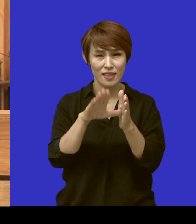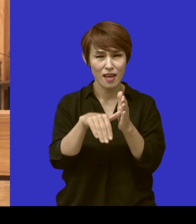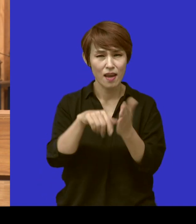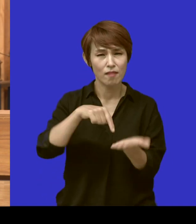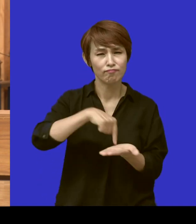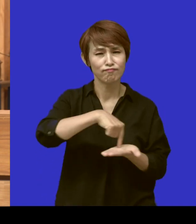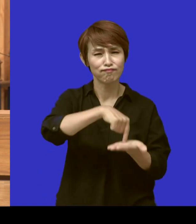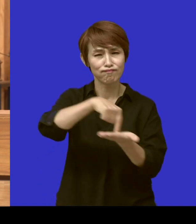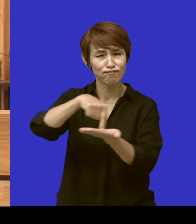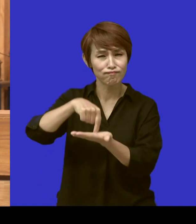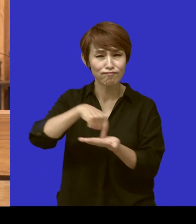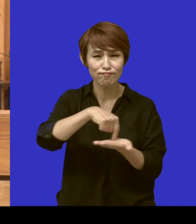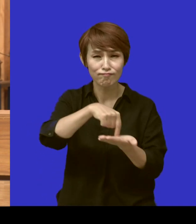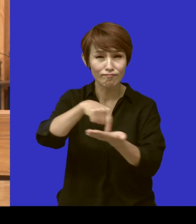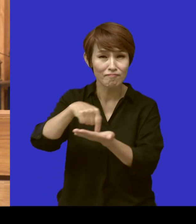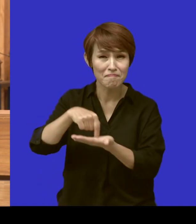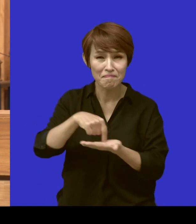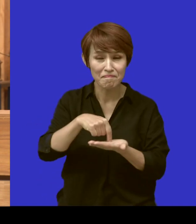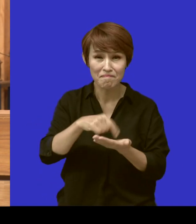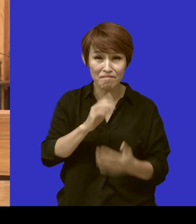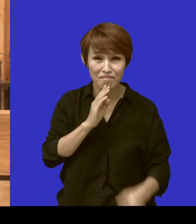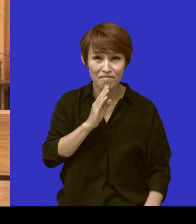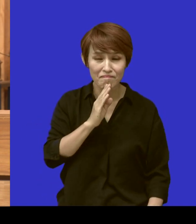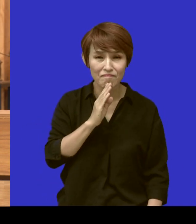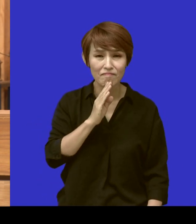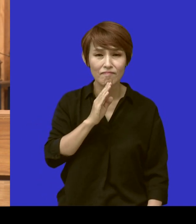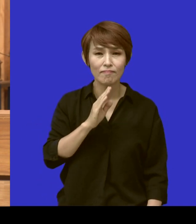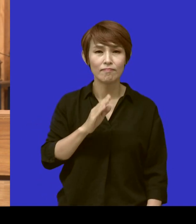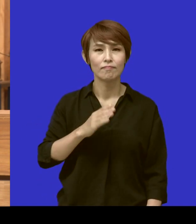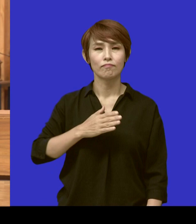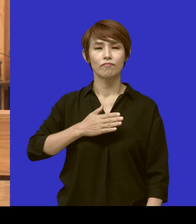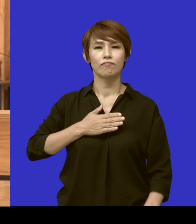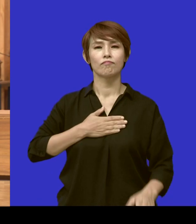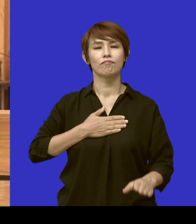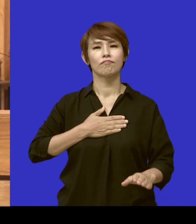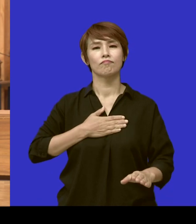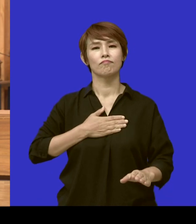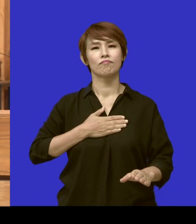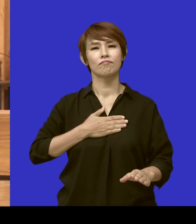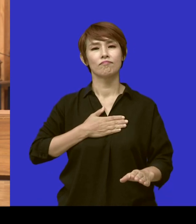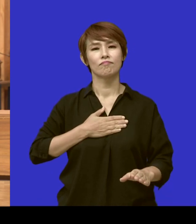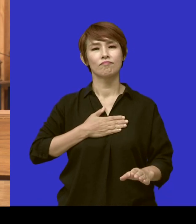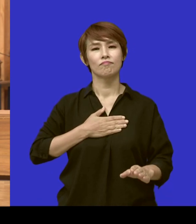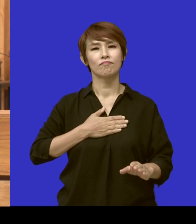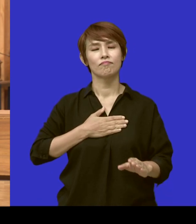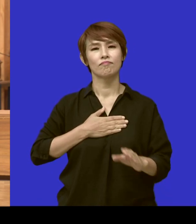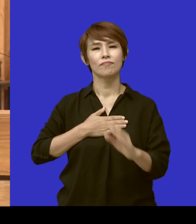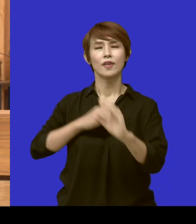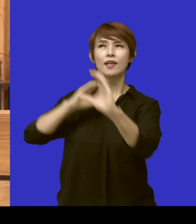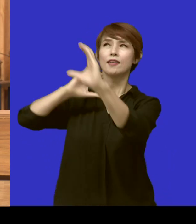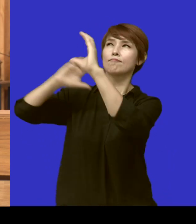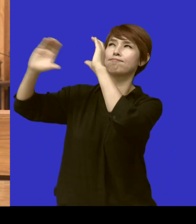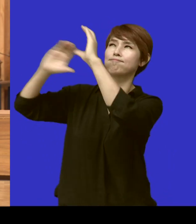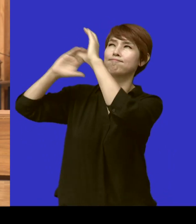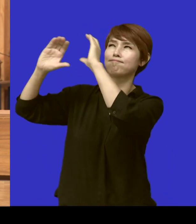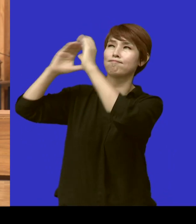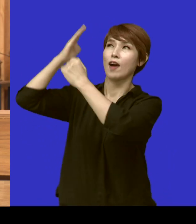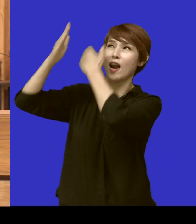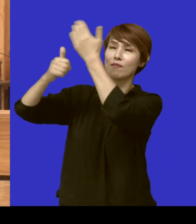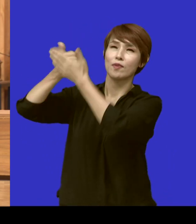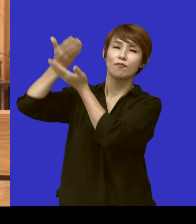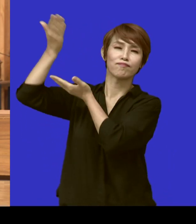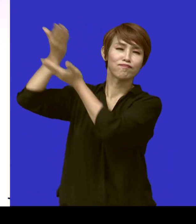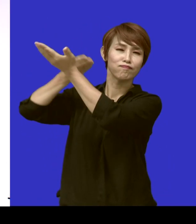굉장히 외롭다고 하셨는데 이제는 내가 소통할 수 있는 유일한 분 하나님과의 소통 어떻게 하고